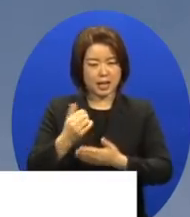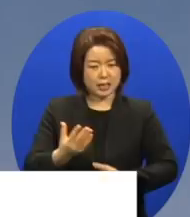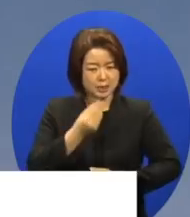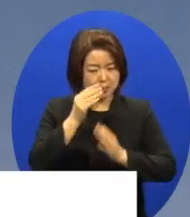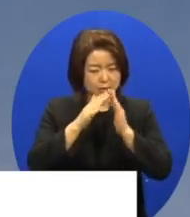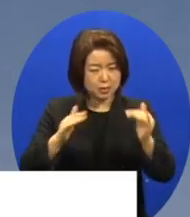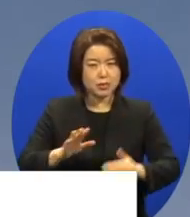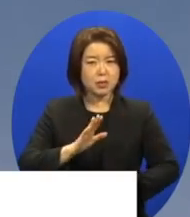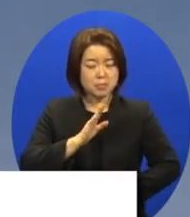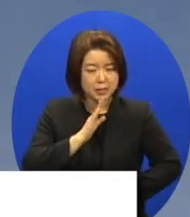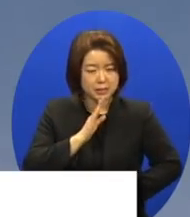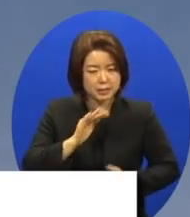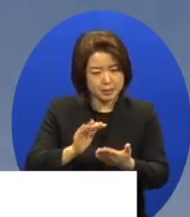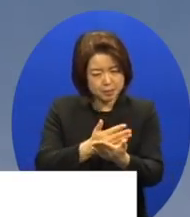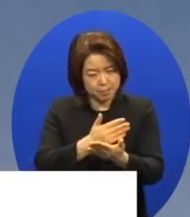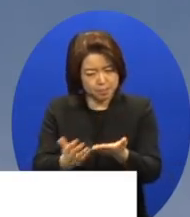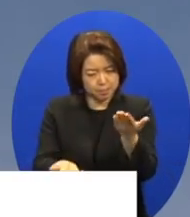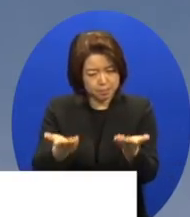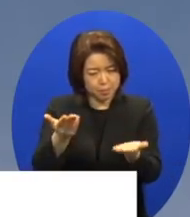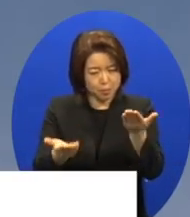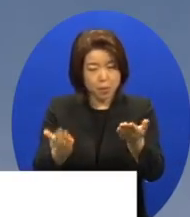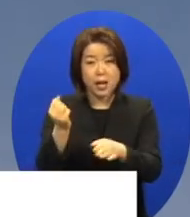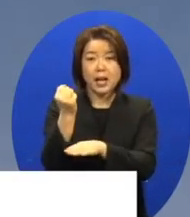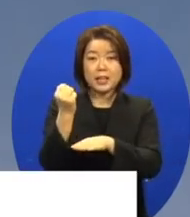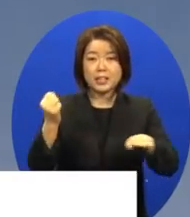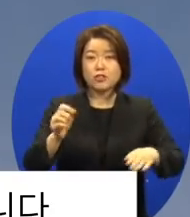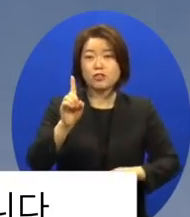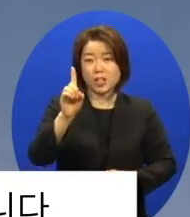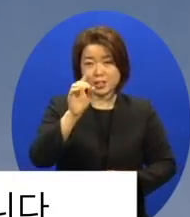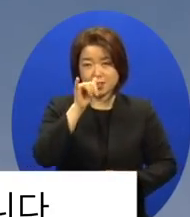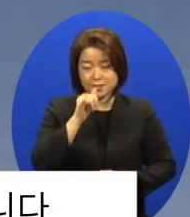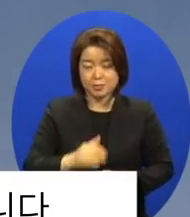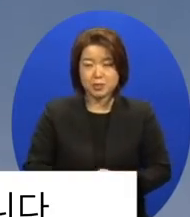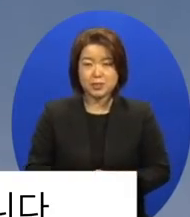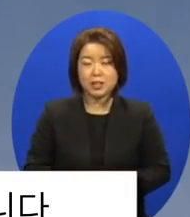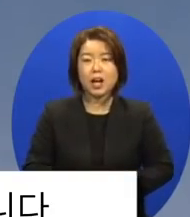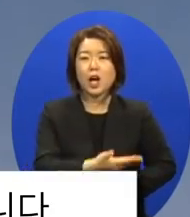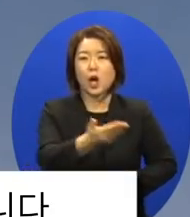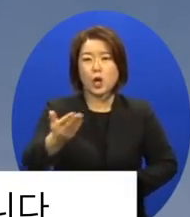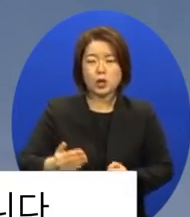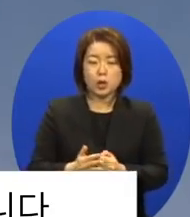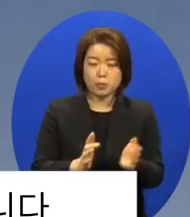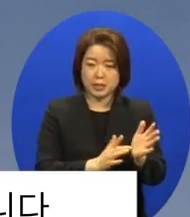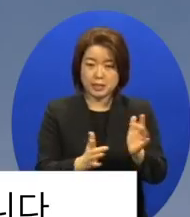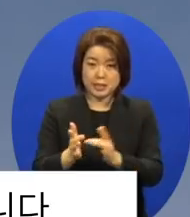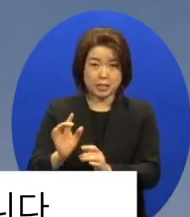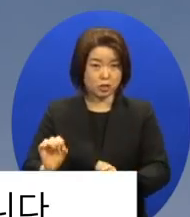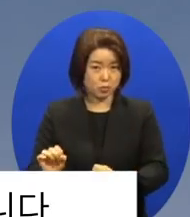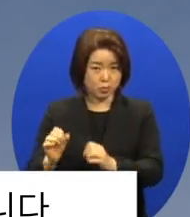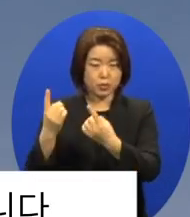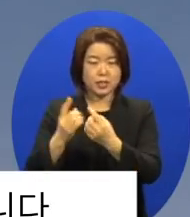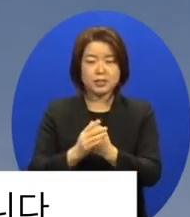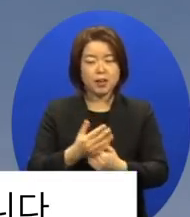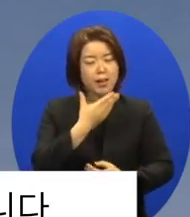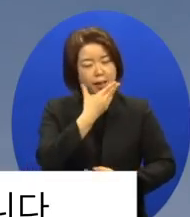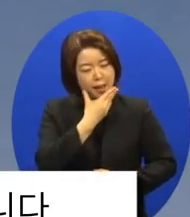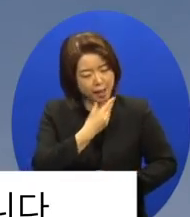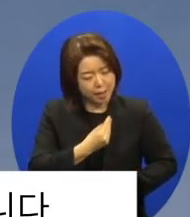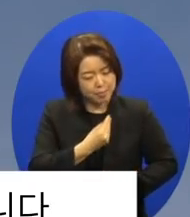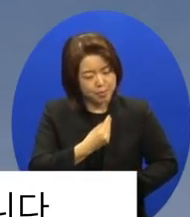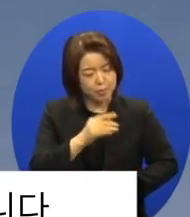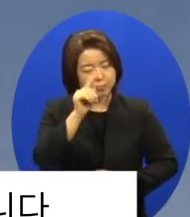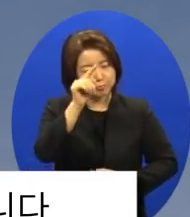분별하는 기준이 하나 있습니다 그것은 여러분이 예수님으로 인하여 행복한가 하는